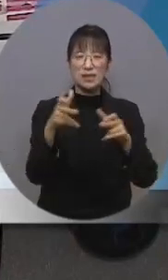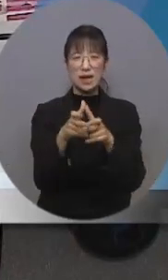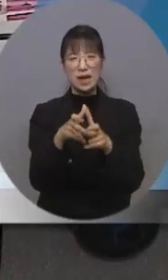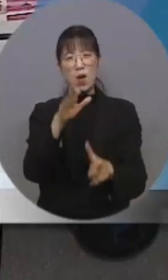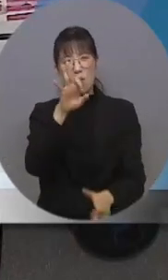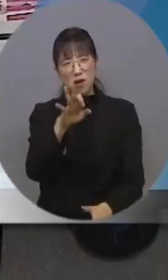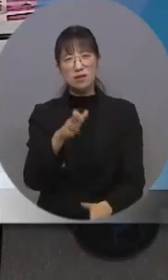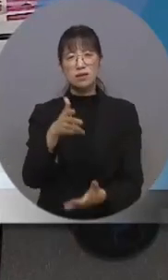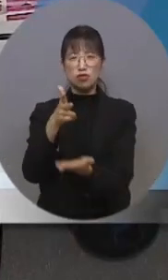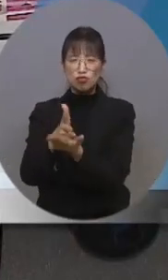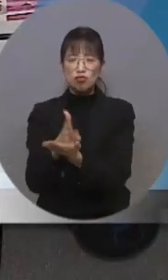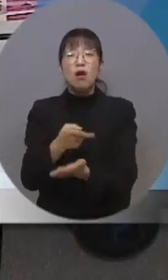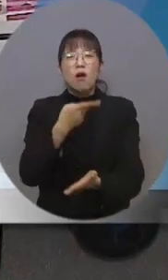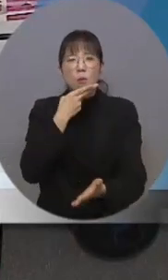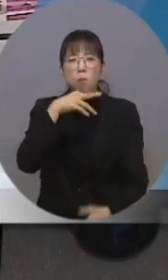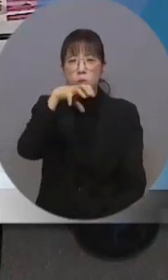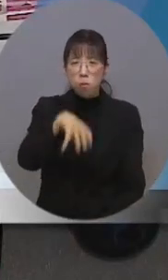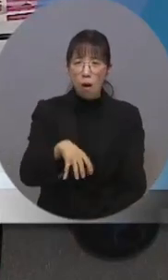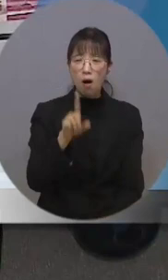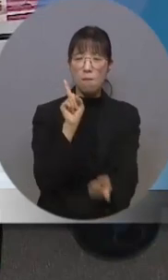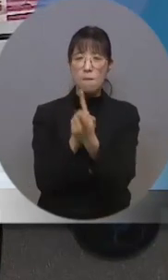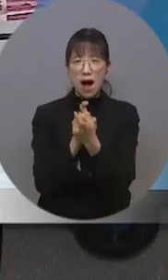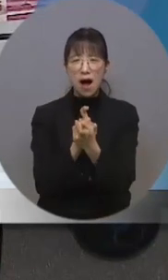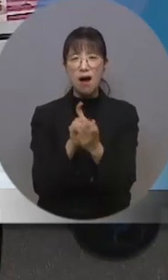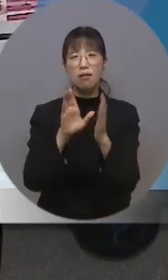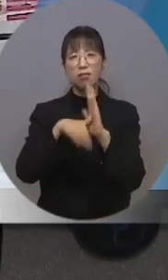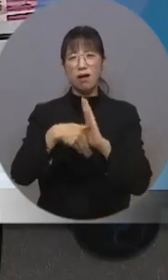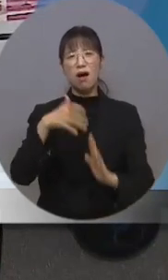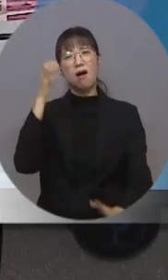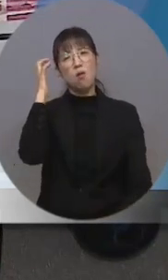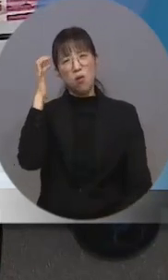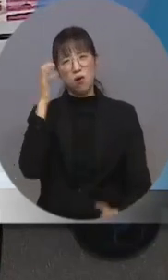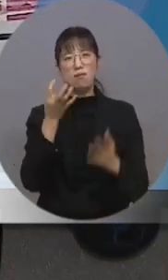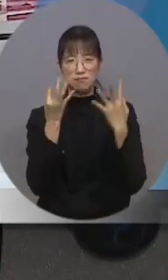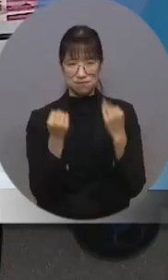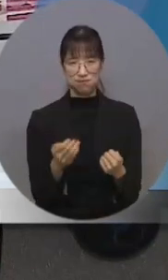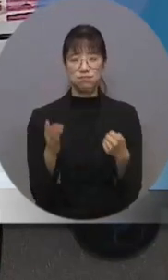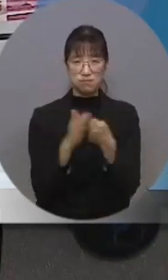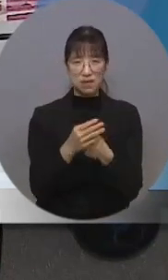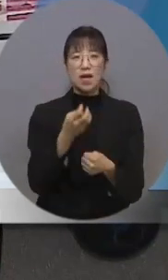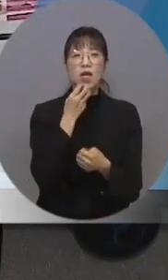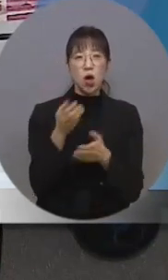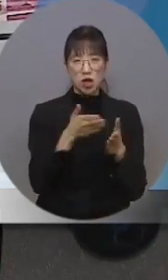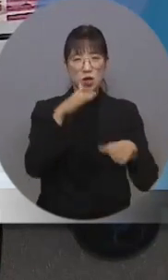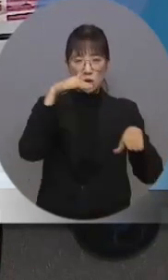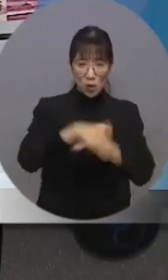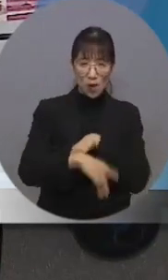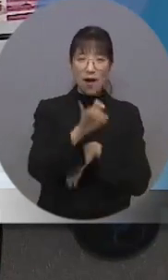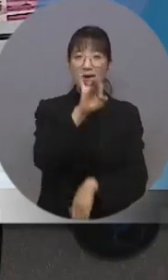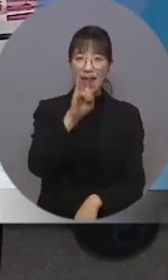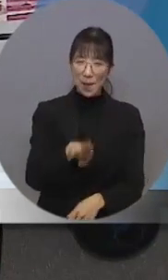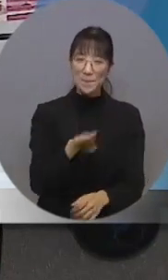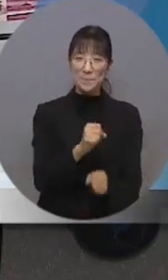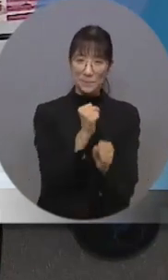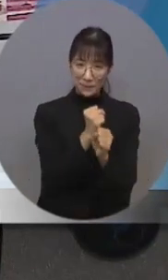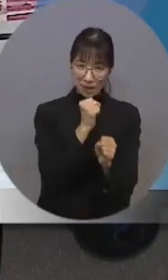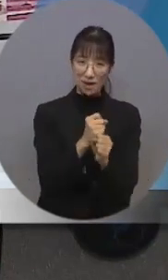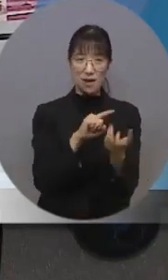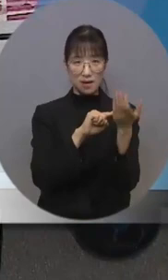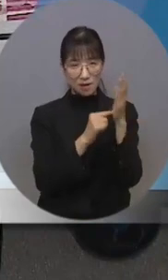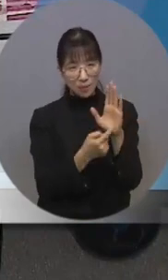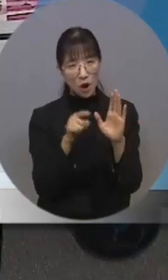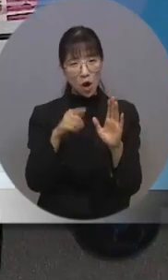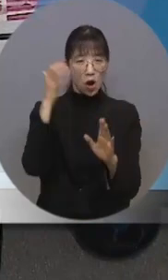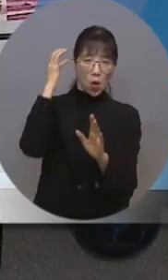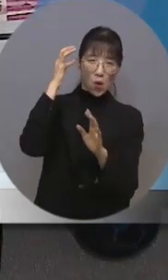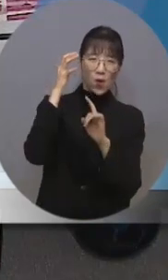없는 시설을 만났을 때는 매우 난감합니다. 경기도형 스마트 앱 개발로 인해서 이런